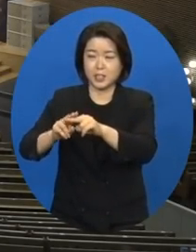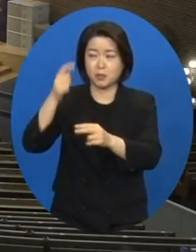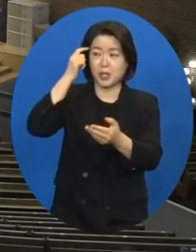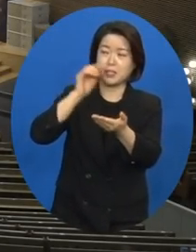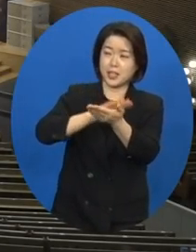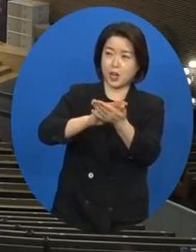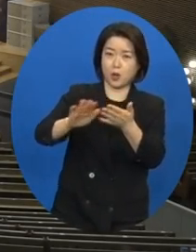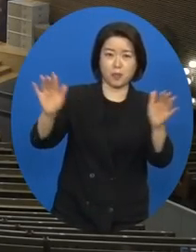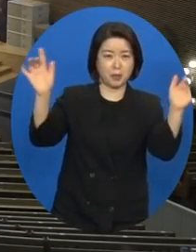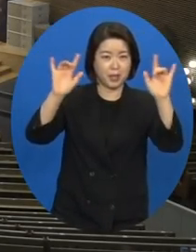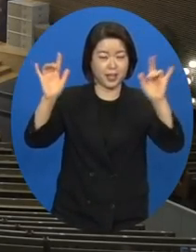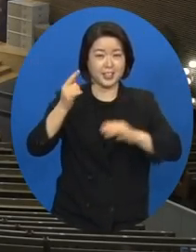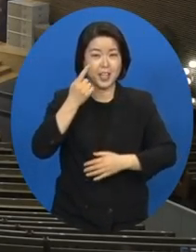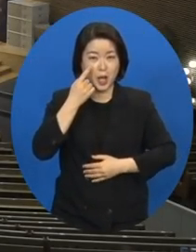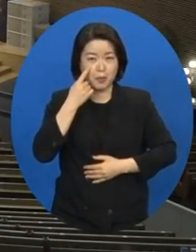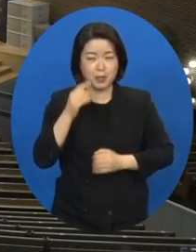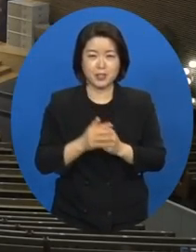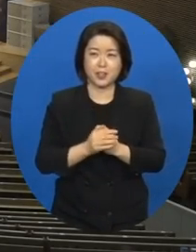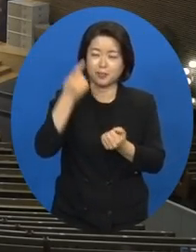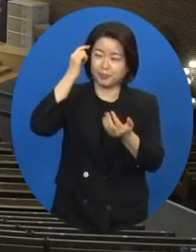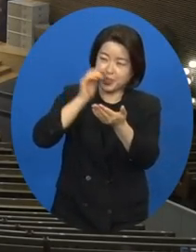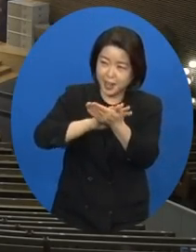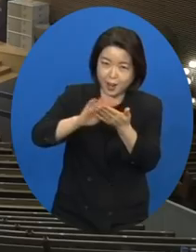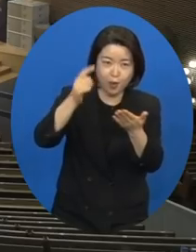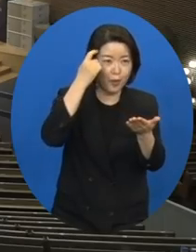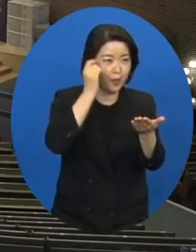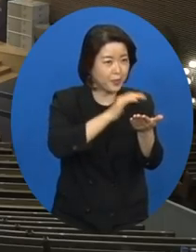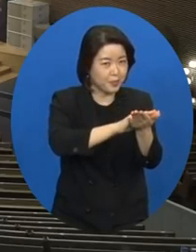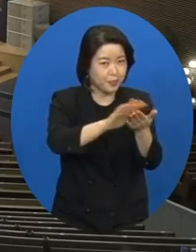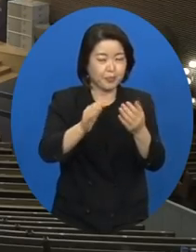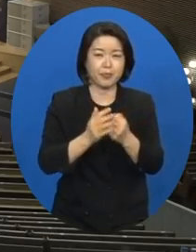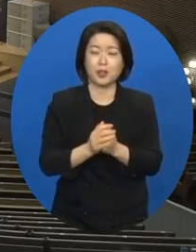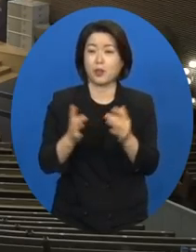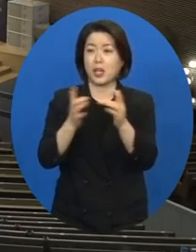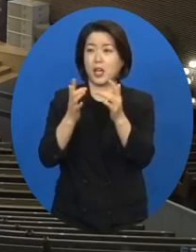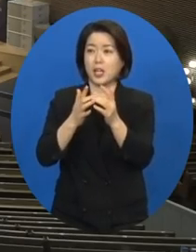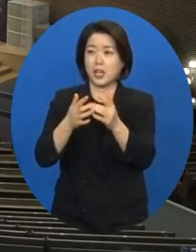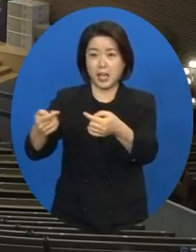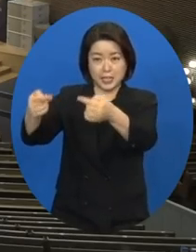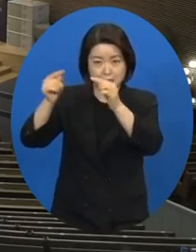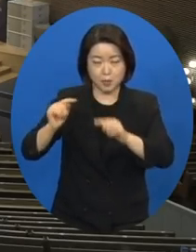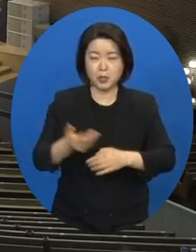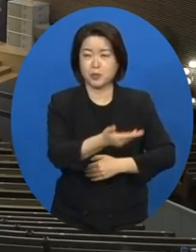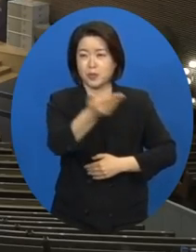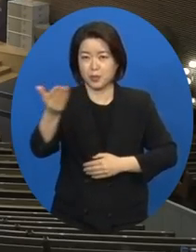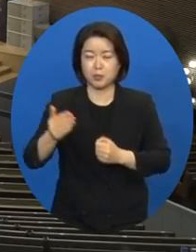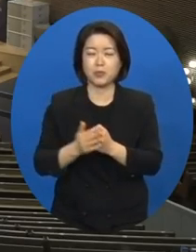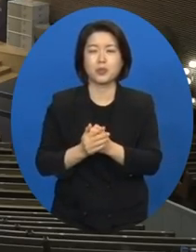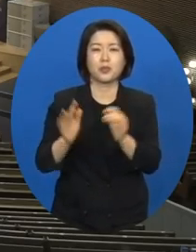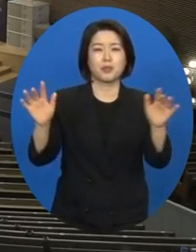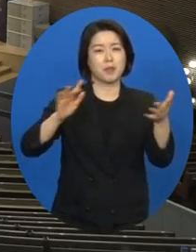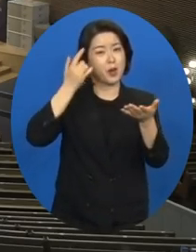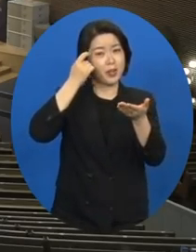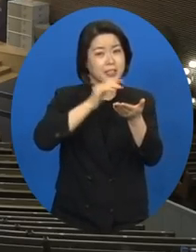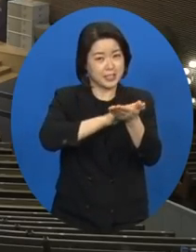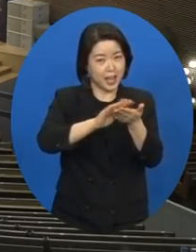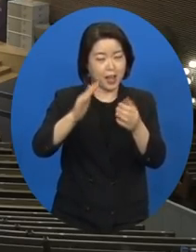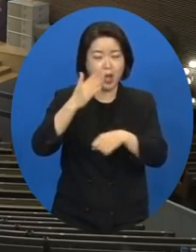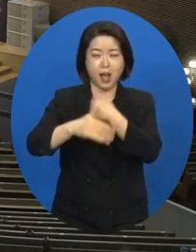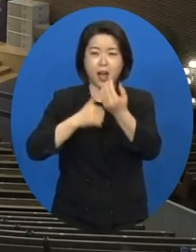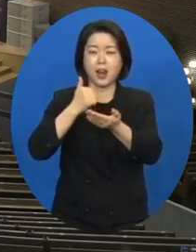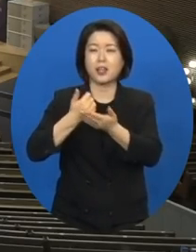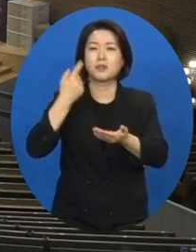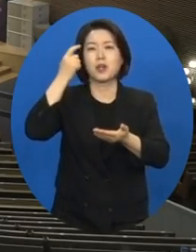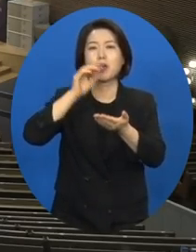인사해 보도록 하겠습니다. 샬롬 이렇게 인사하겠습니다. 네, 샬롬. 우리 온라인으로 오신 분들도 서로 샬롬. 하나님의 평강이